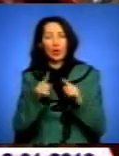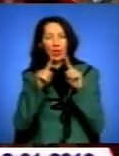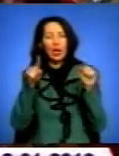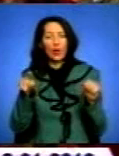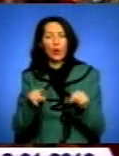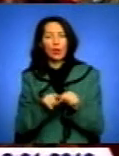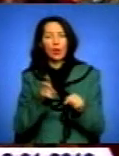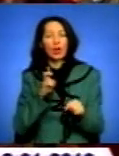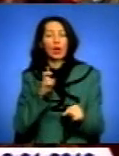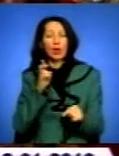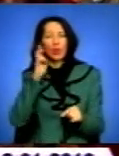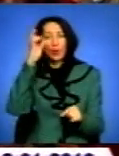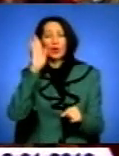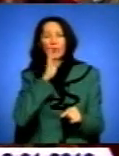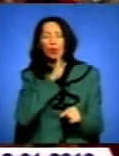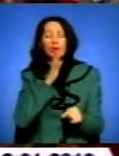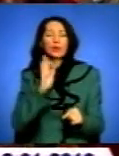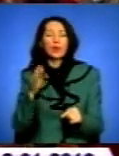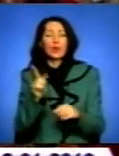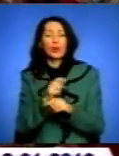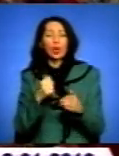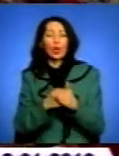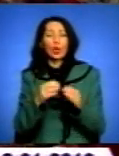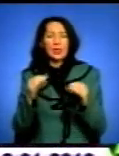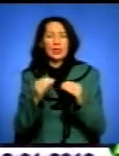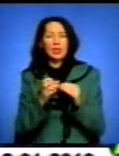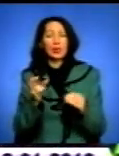Манявська перебуватиме у Тернополі до 10 січня.